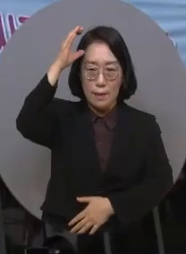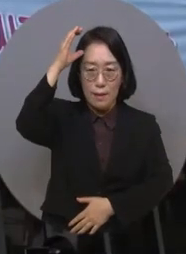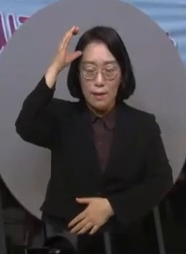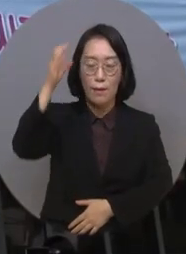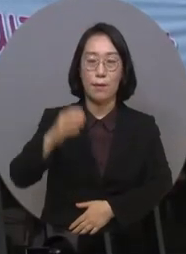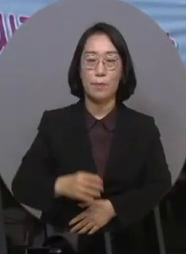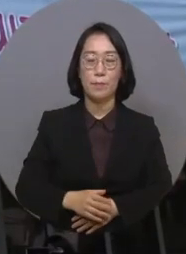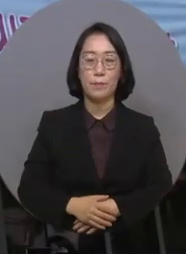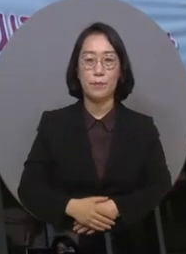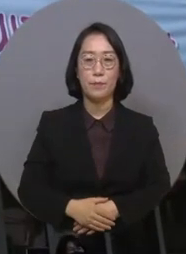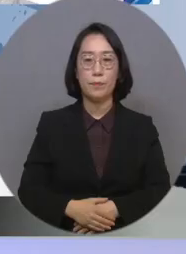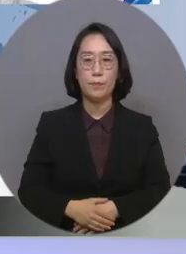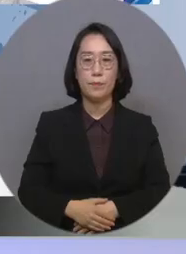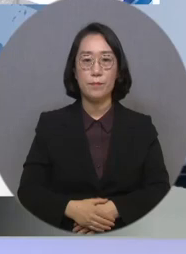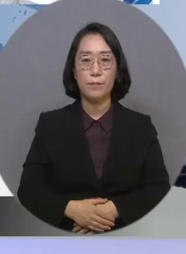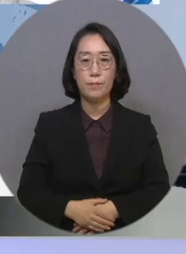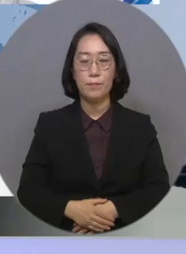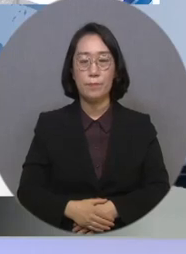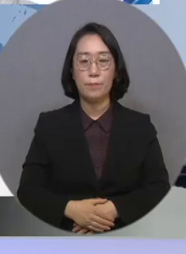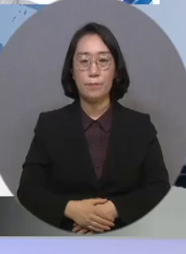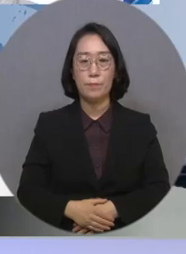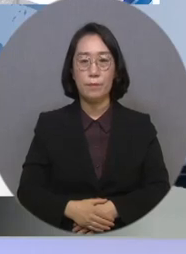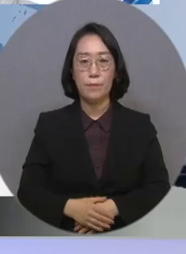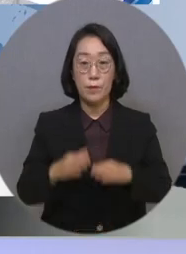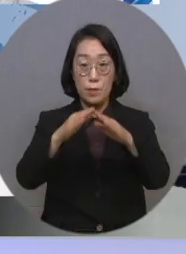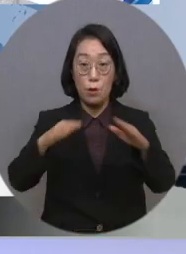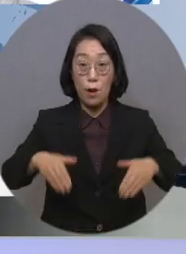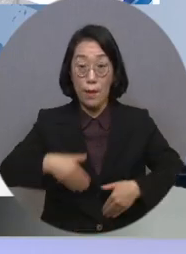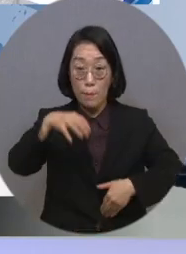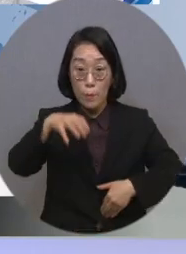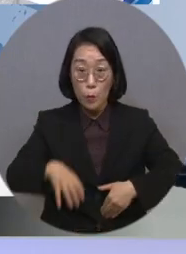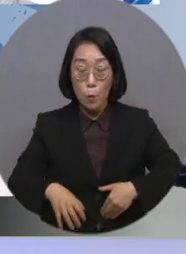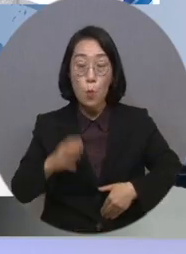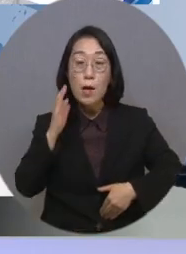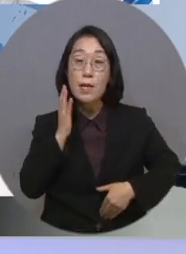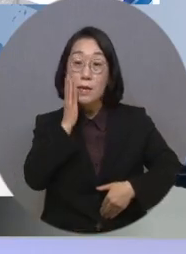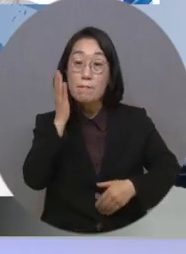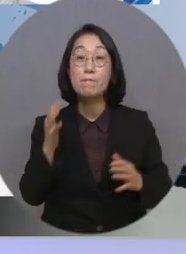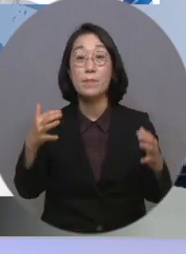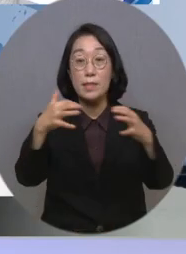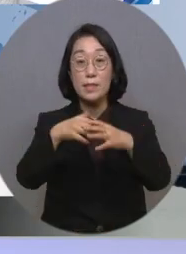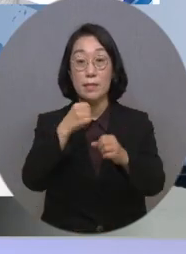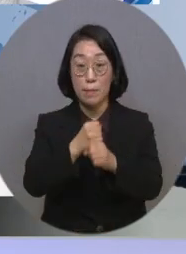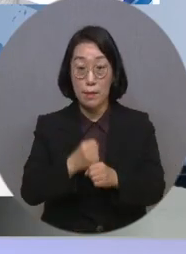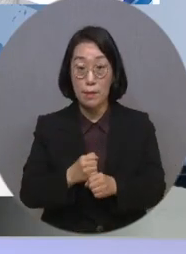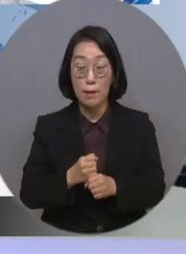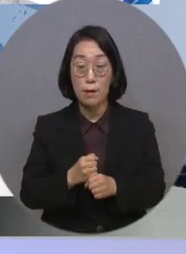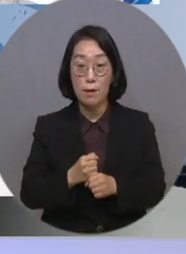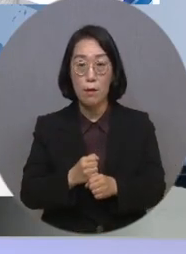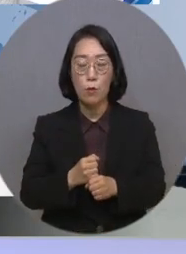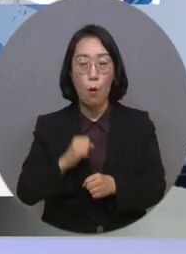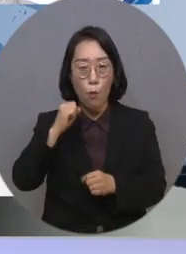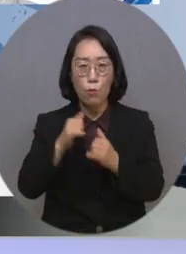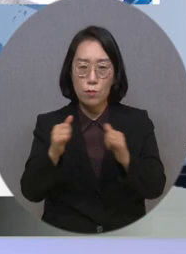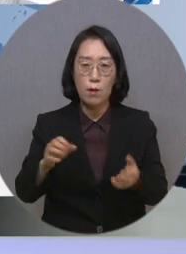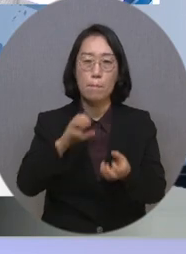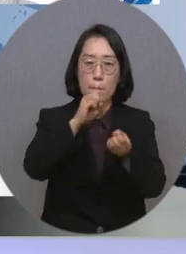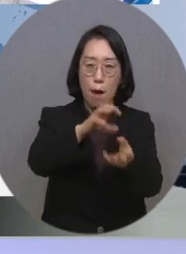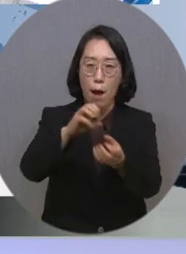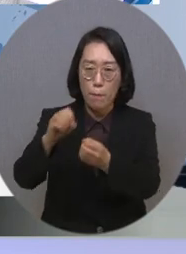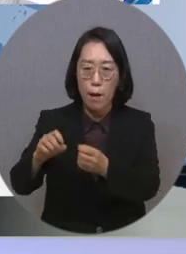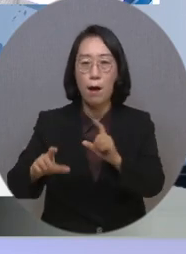뉴스 황현재입니다. 전라남도가 우리나라 전통 문화인 김장으로 이웃과 온정을 나누는 시간을